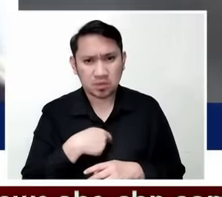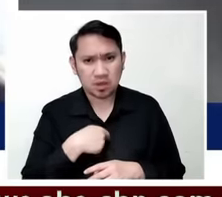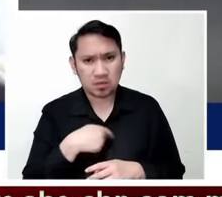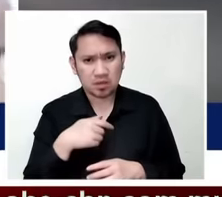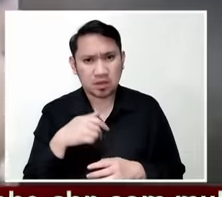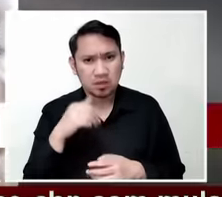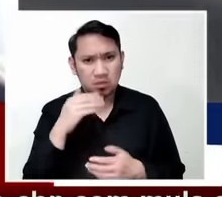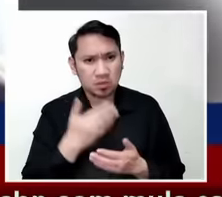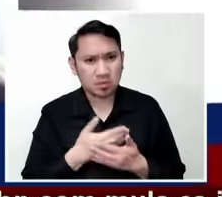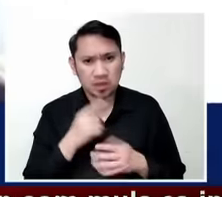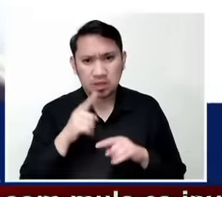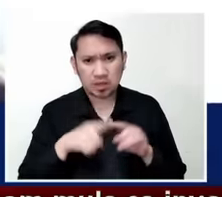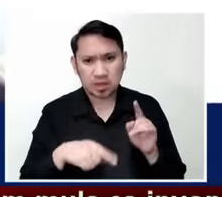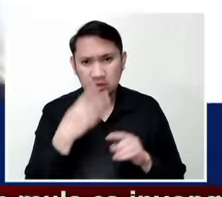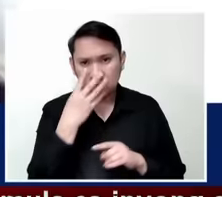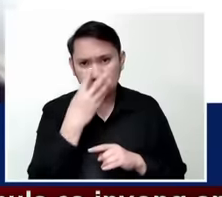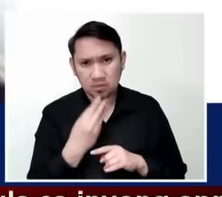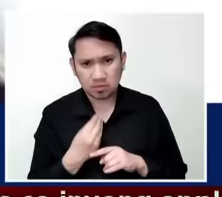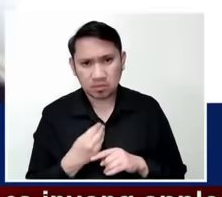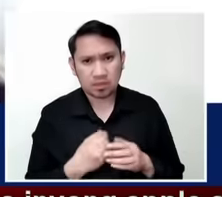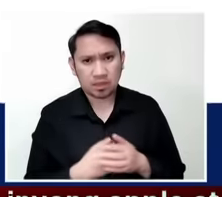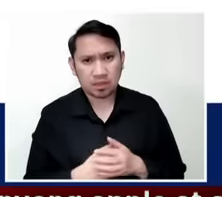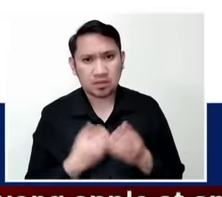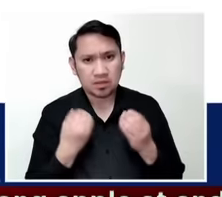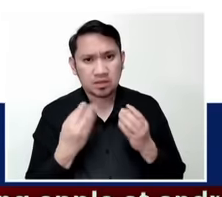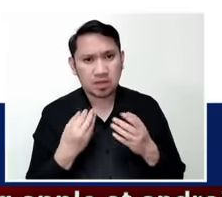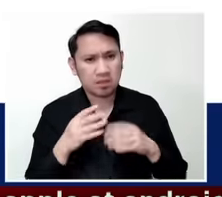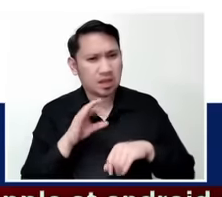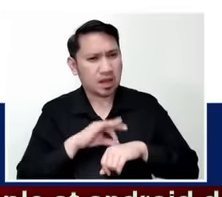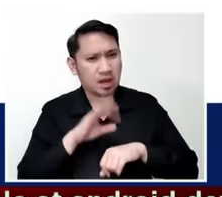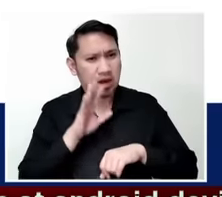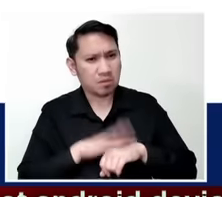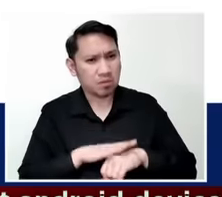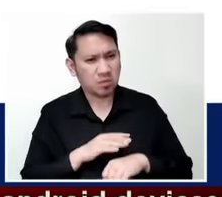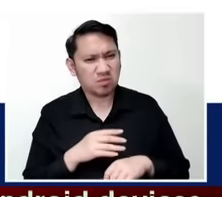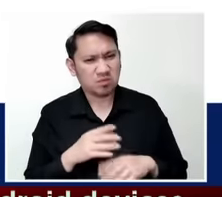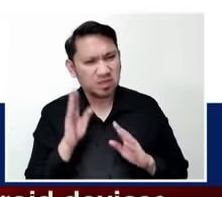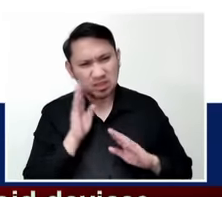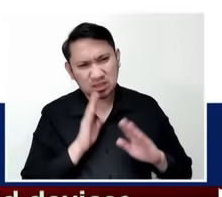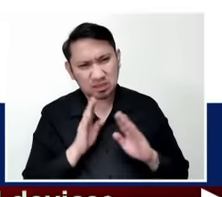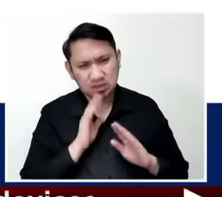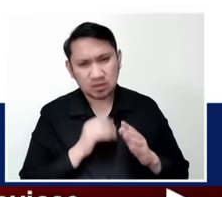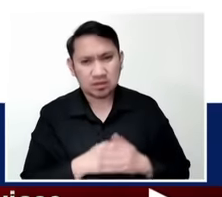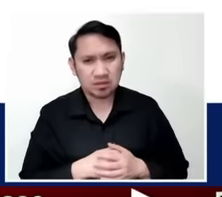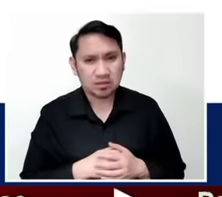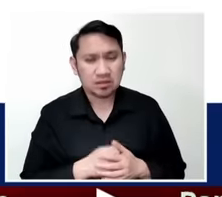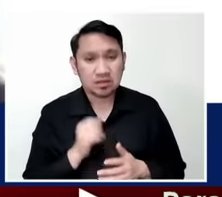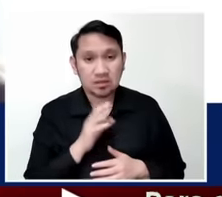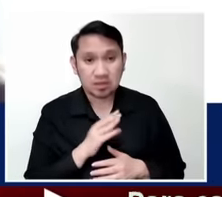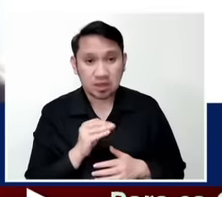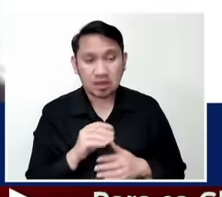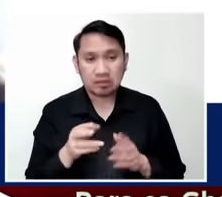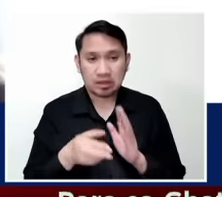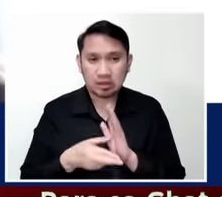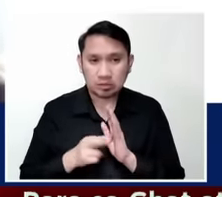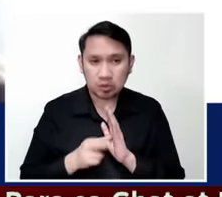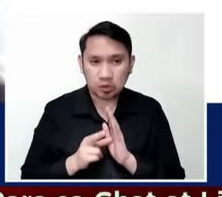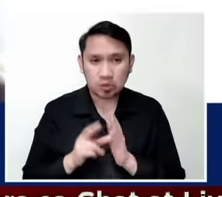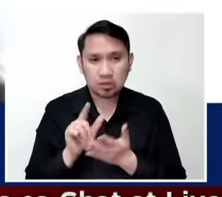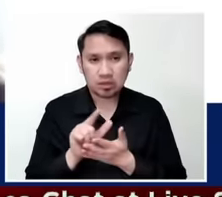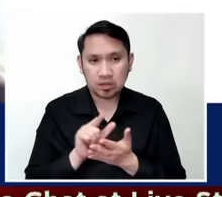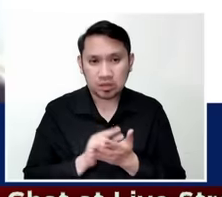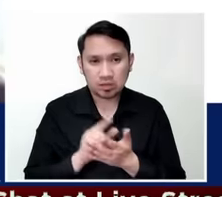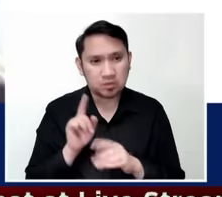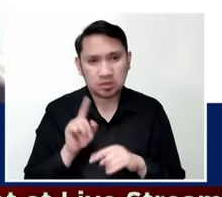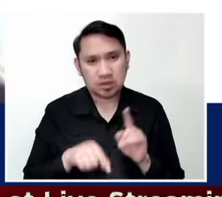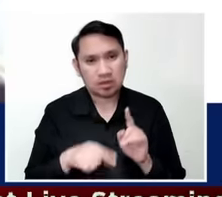hindi siya makatulog ng maayos, maraming lamok. Nire-review siya namin sa kanyang mga lessons, pero di namin nagawa